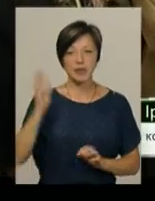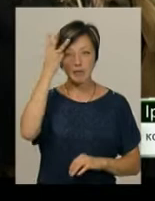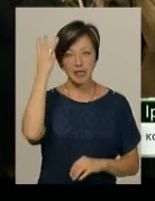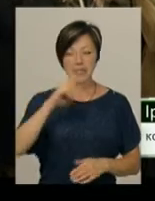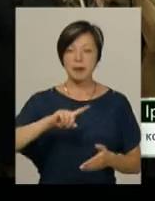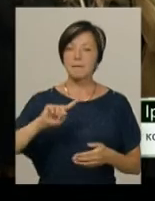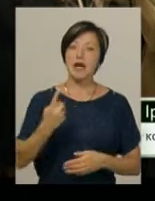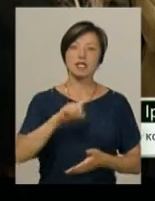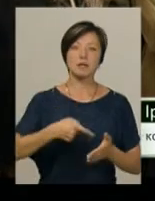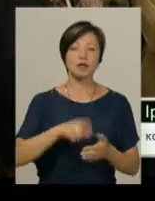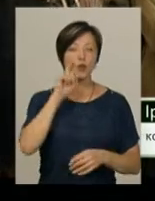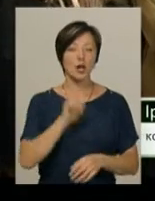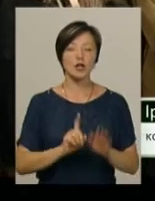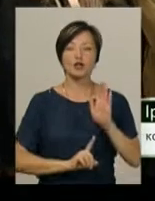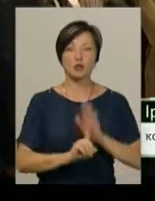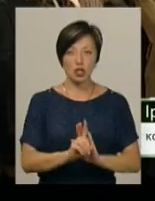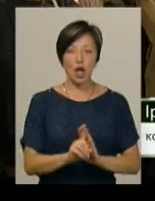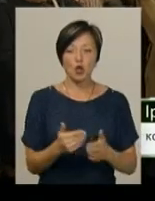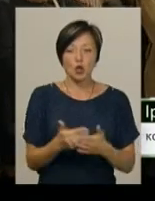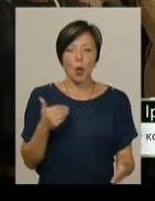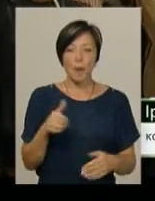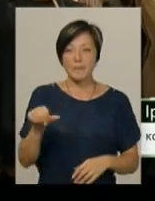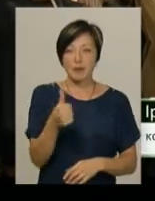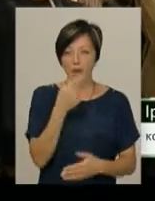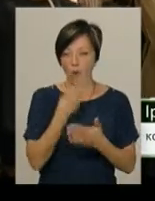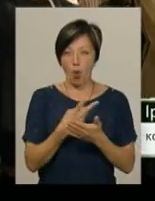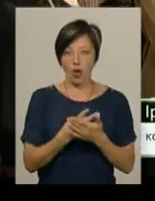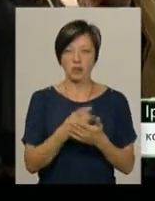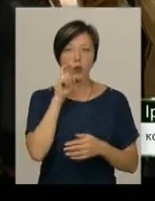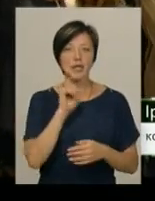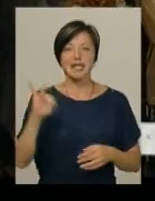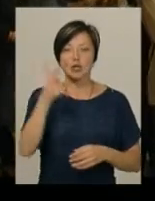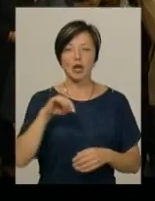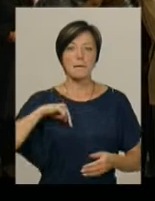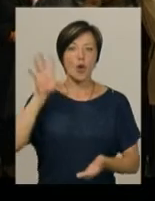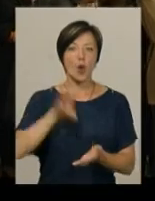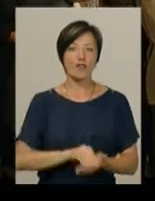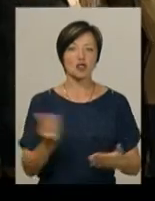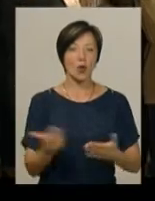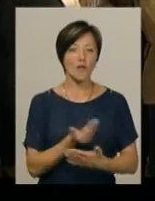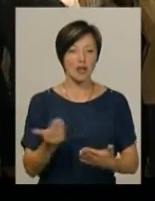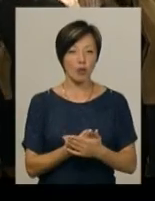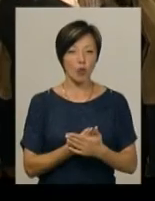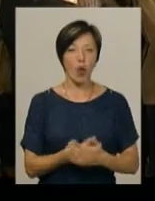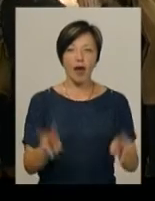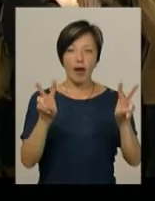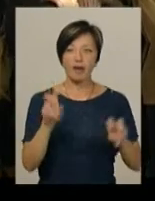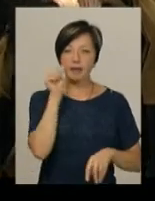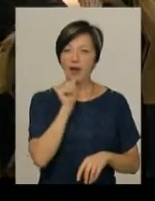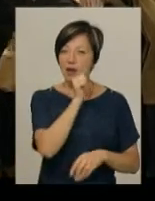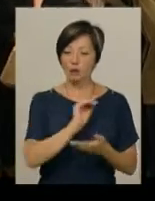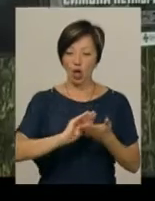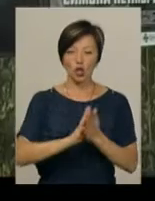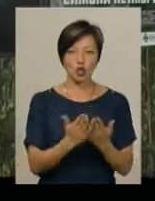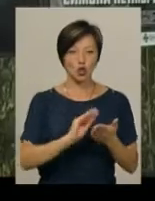Хмельницький – перше місто в Україні, з якого розпочинається допрем'єрний показ українського історично-біографічного фільму «Таємний щоденник» Симона